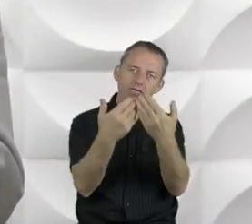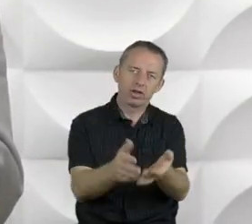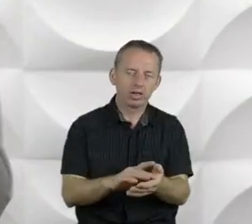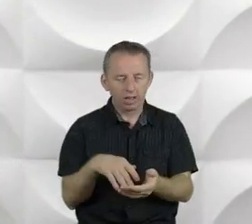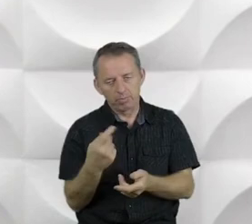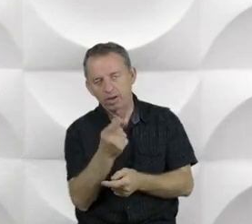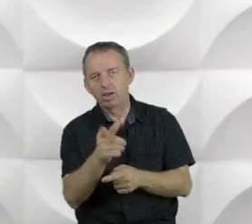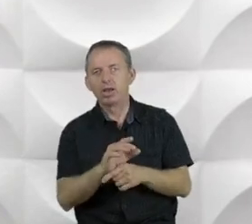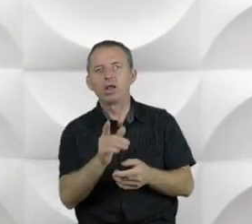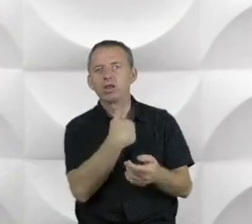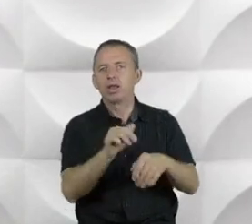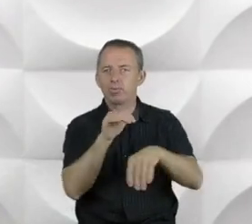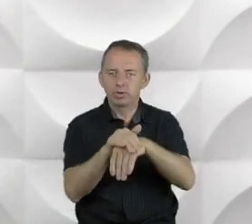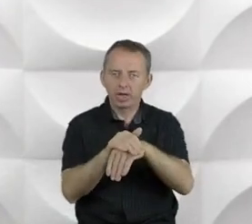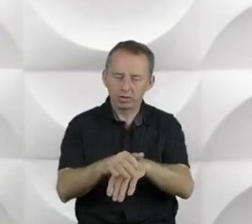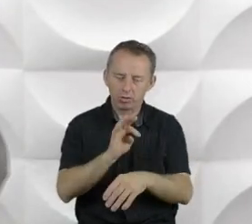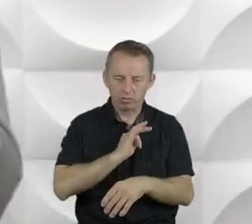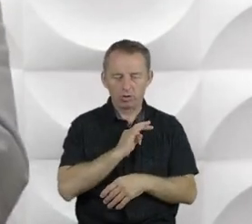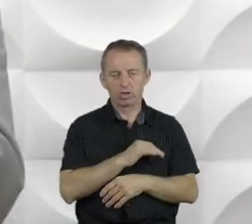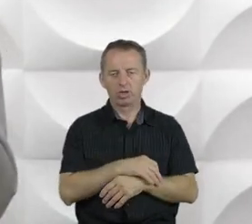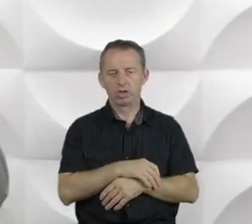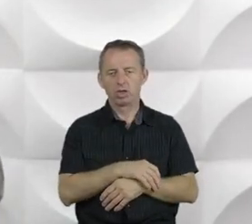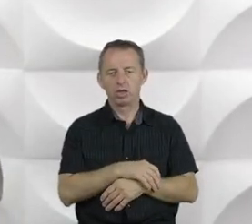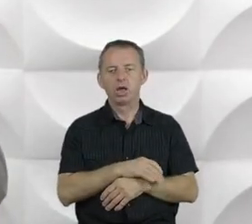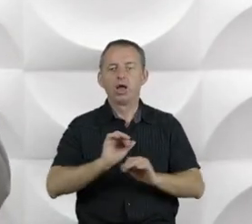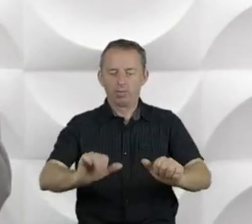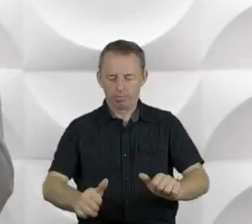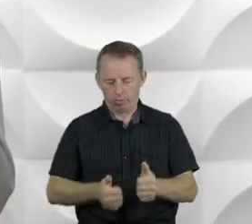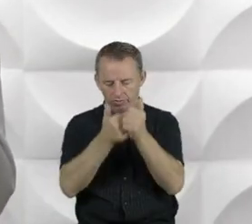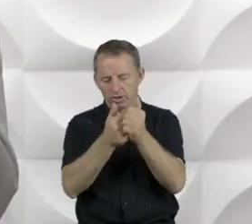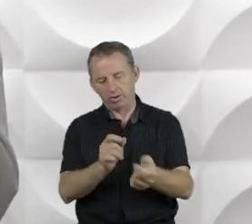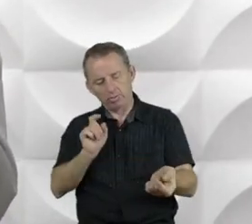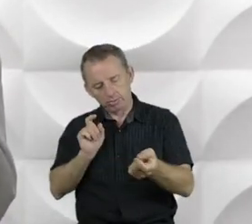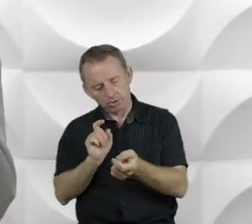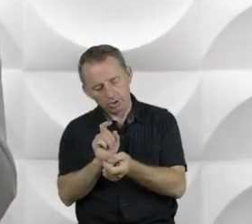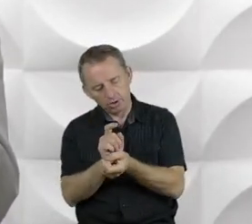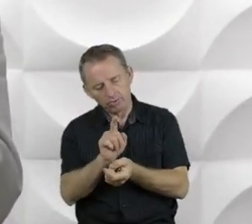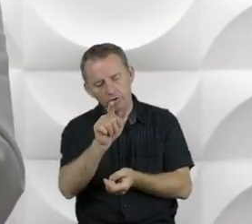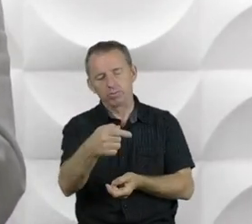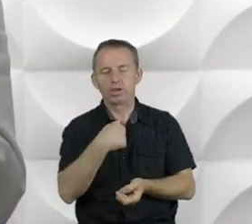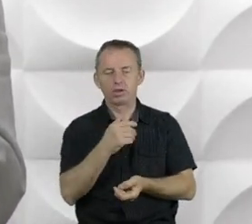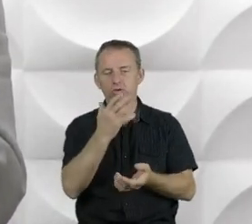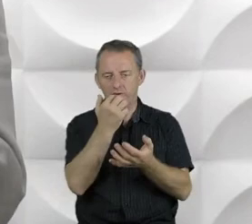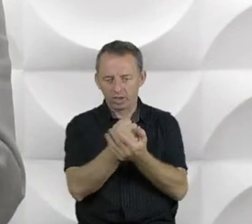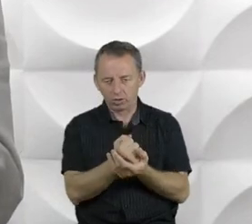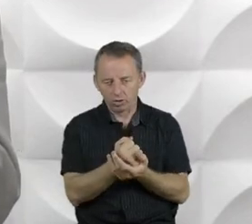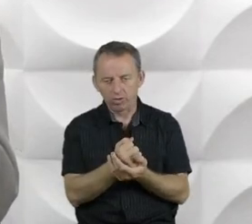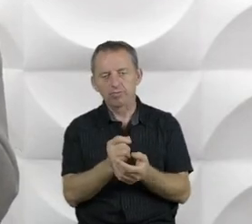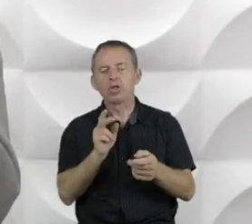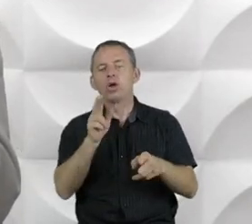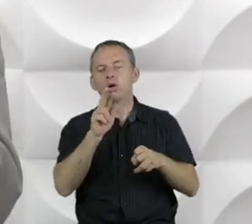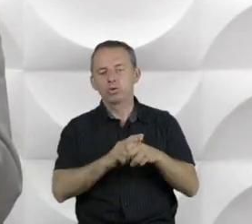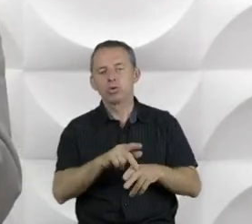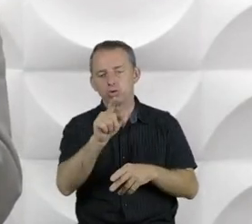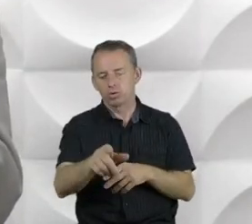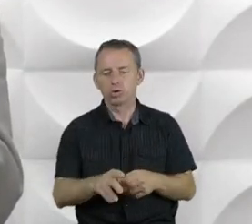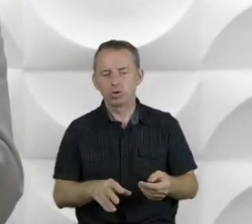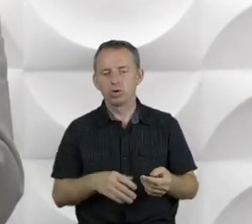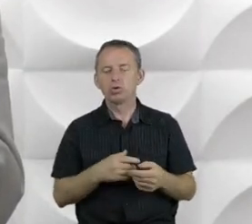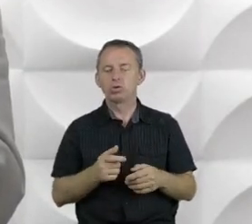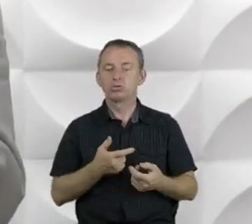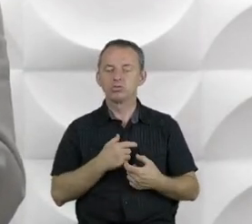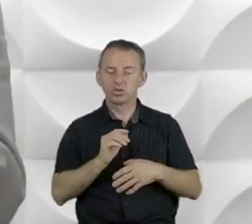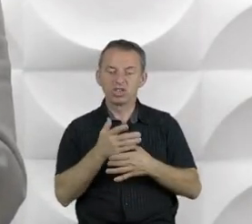pastwę moich nieprzyjaciół, bo powstali przeciwko mnie fałszywi świadkowie i ci, którzy dyszą